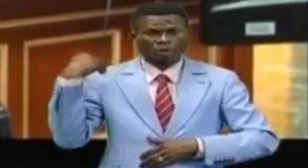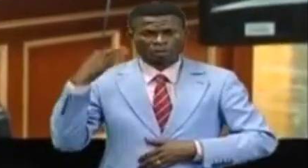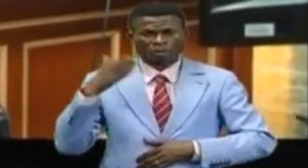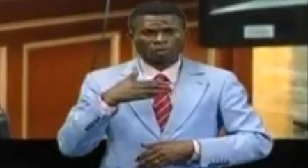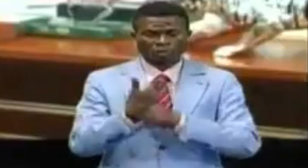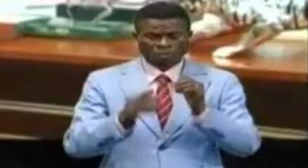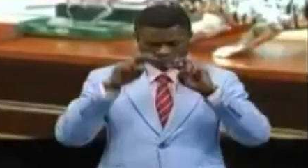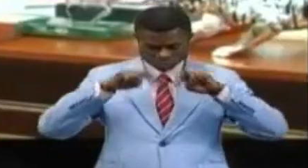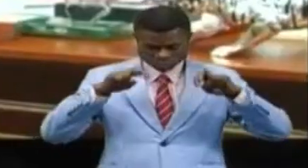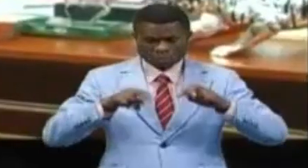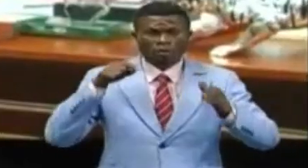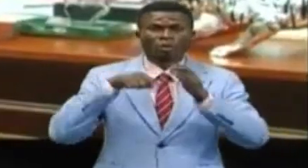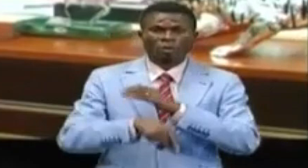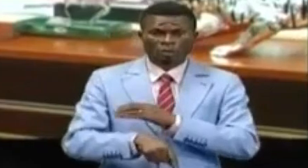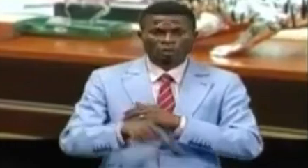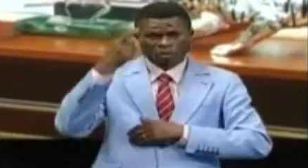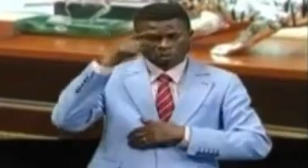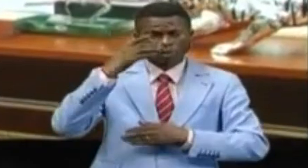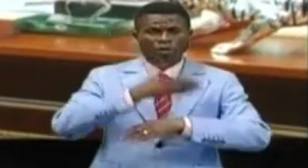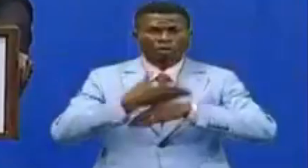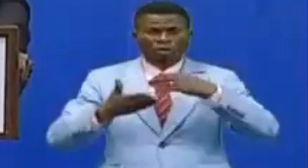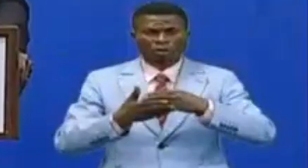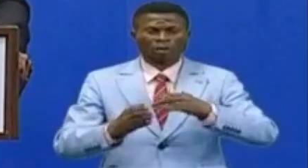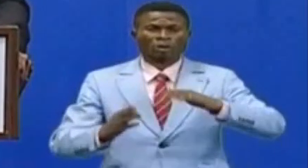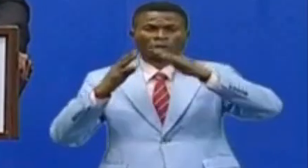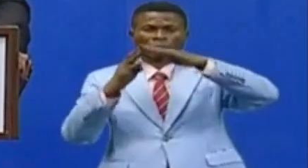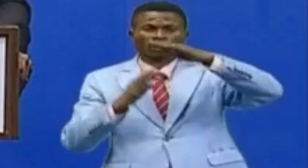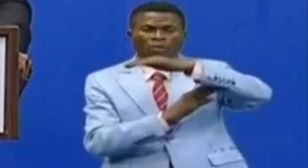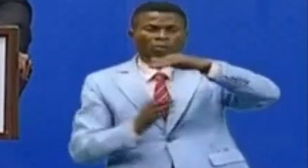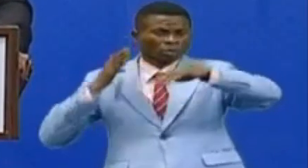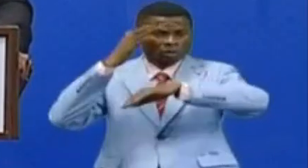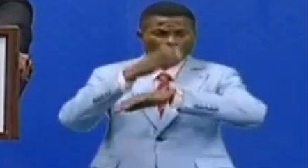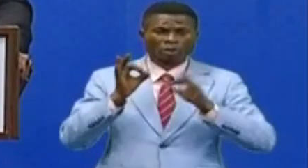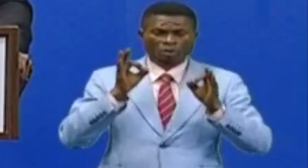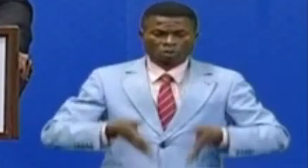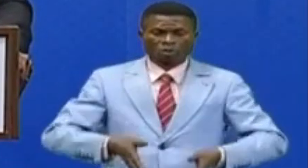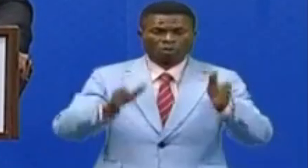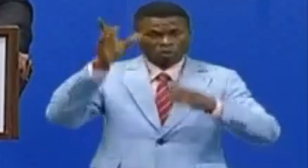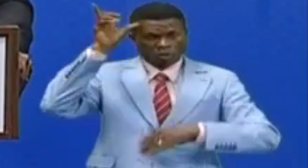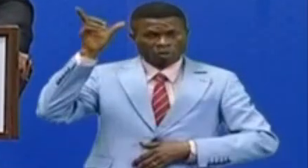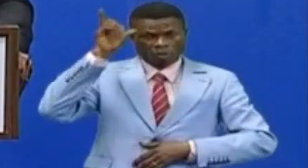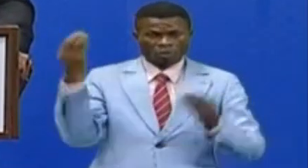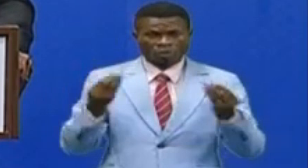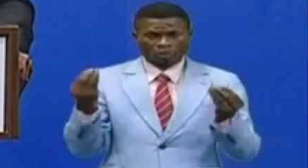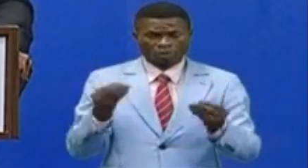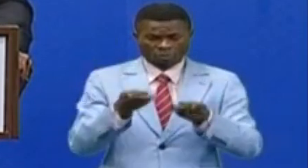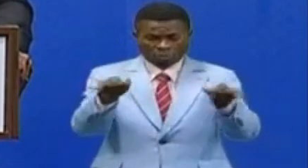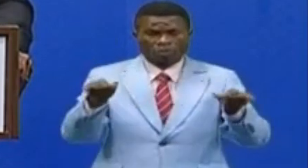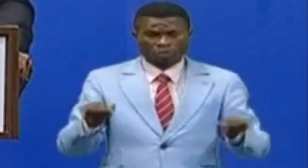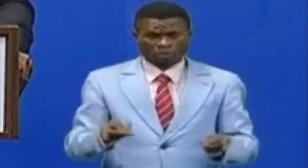des études de faisabilité pour la construction des nouvelles passerelles tout au long de cet axe afin d'avoir des